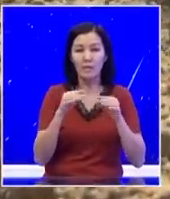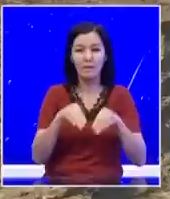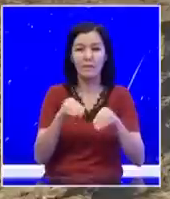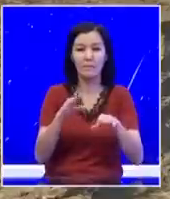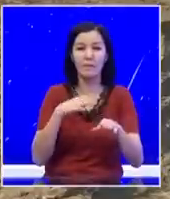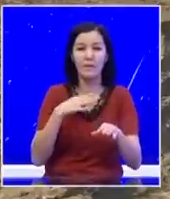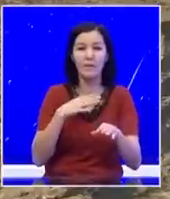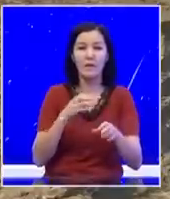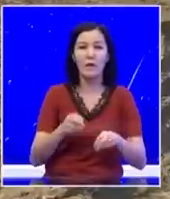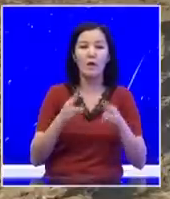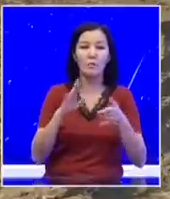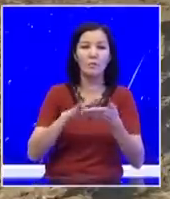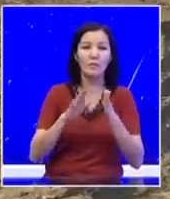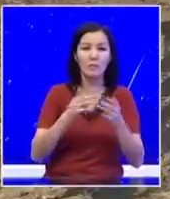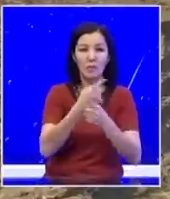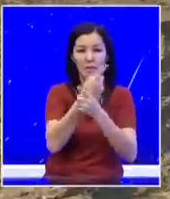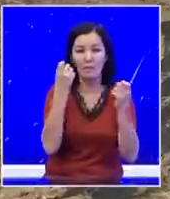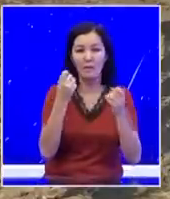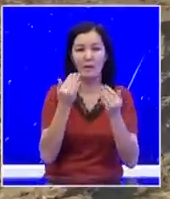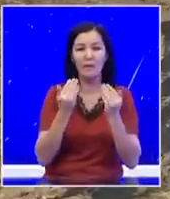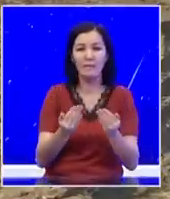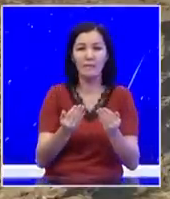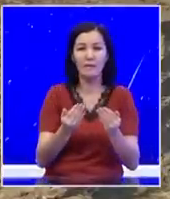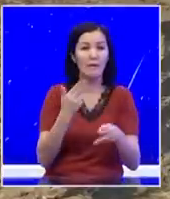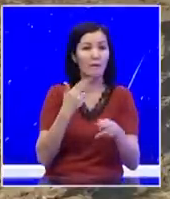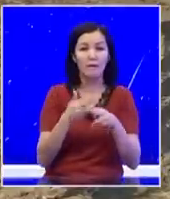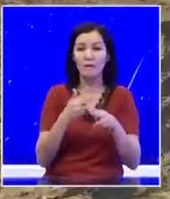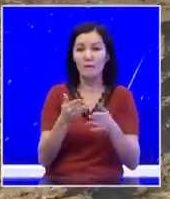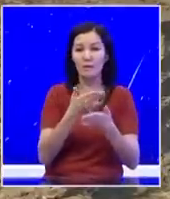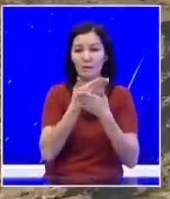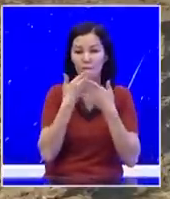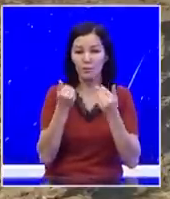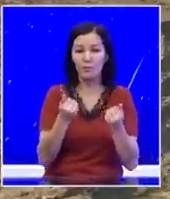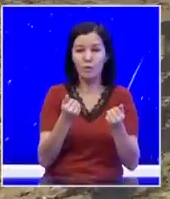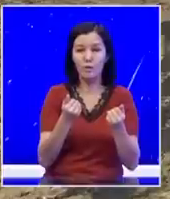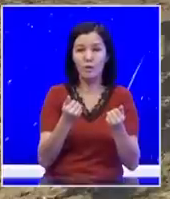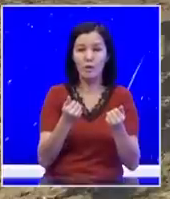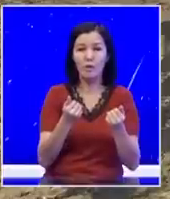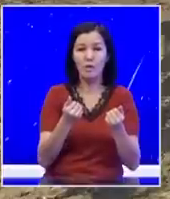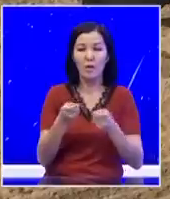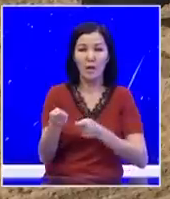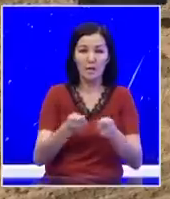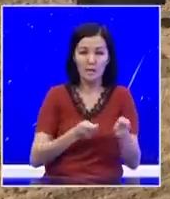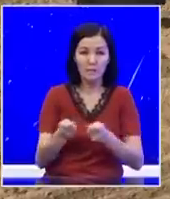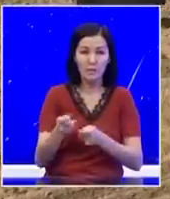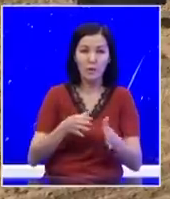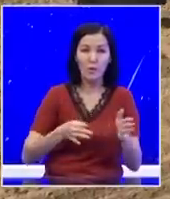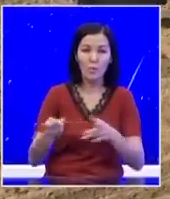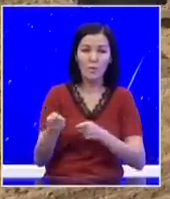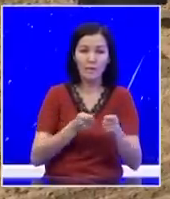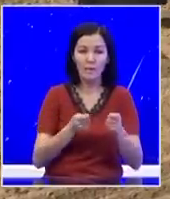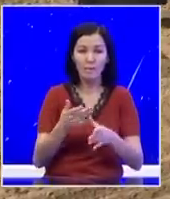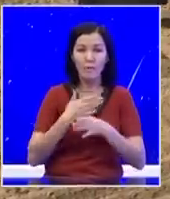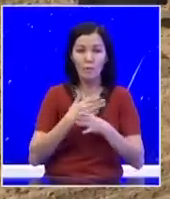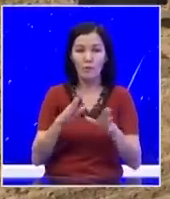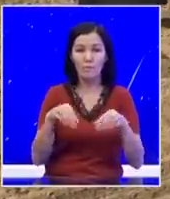осында елімізде қиын жағдай болып атқанына қарамастан, енді аудан әкімшілігі бар, облыс әкімшілігі бар,